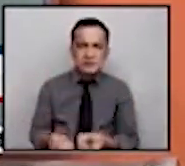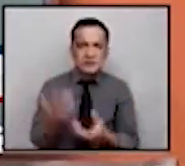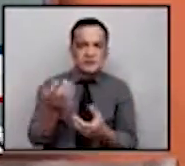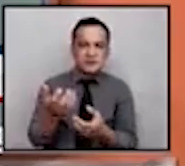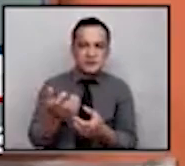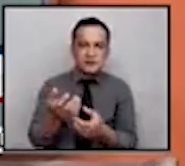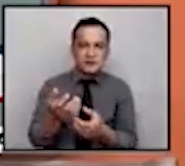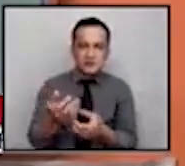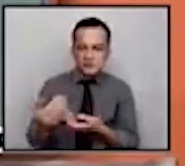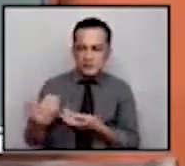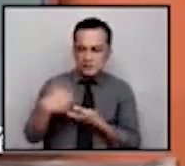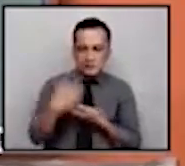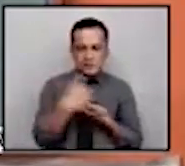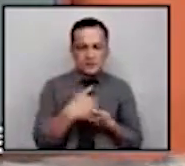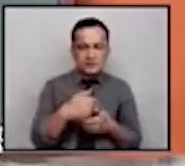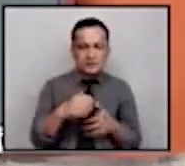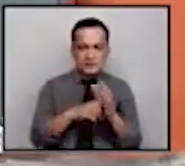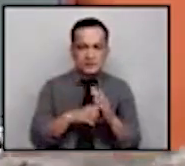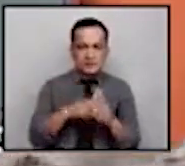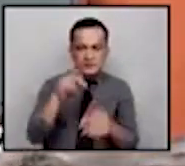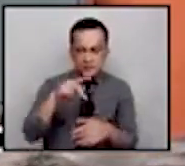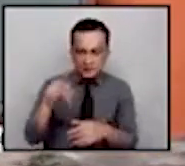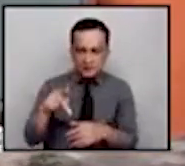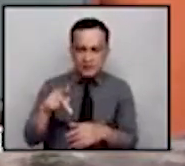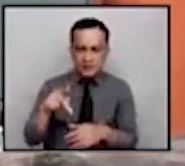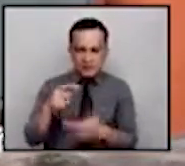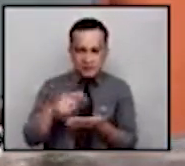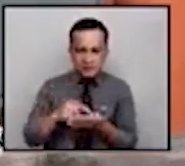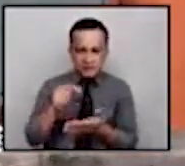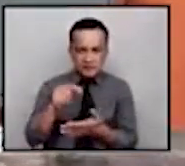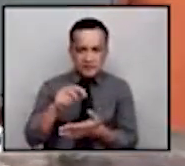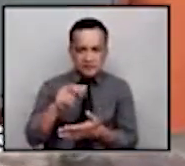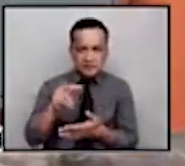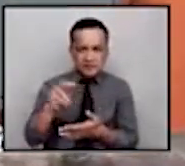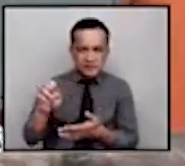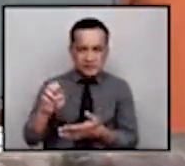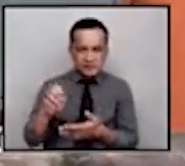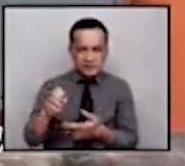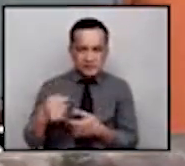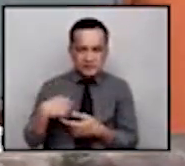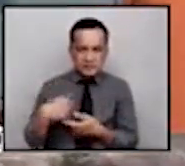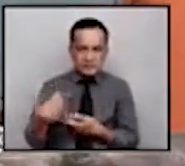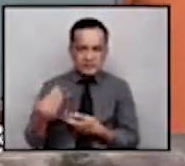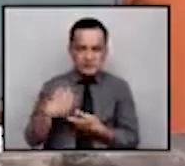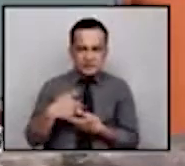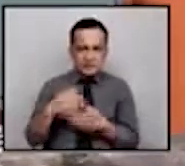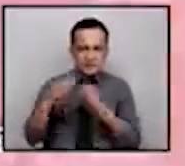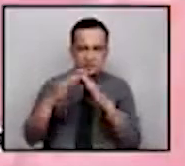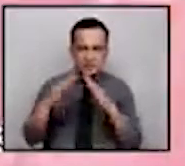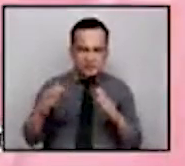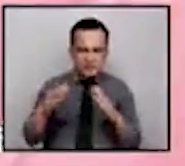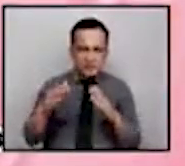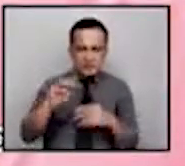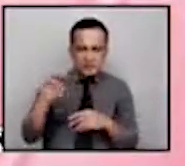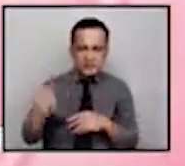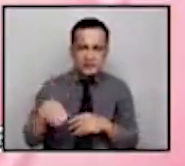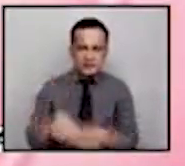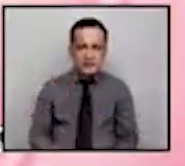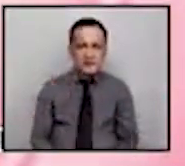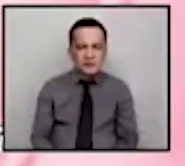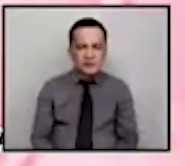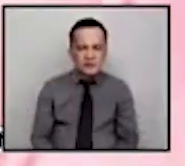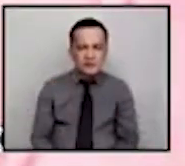kunyari, punta kami ng Pampanga, Tarlac, Nueva Ecija, sa amin babalik yung ibon. Hindi siya babalik dun sa bahay niya sa Manila. Kung sa Amerika